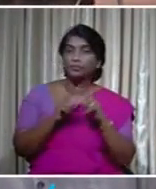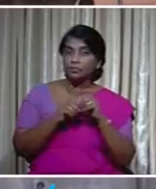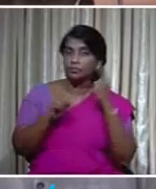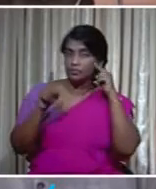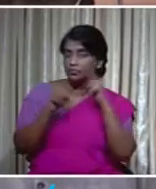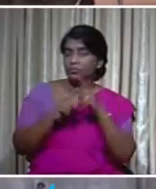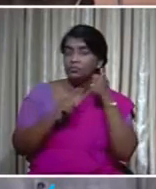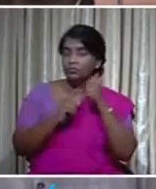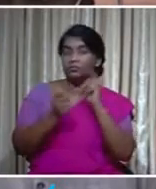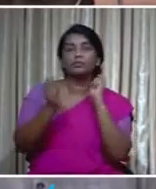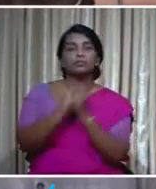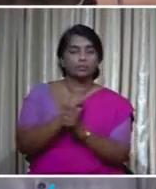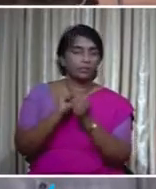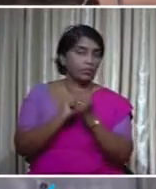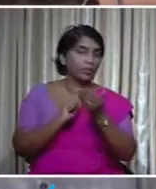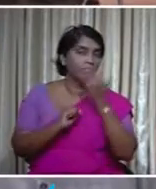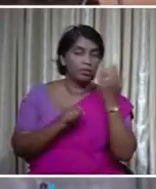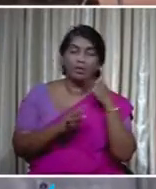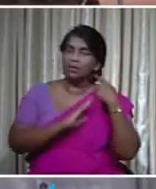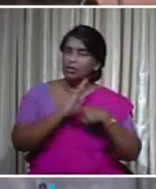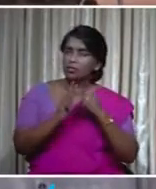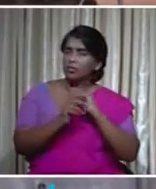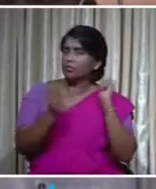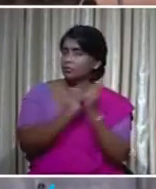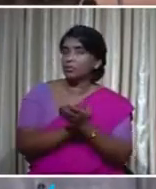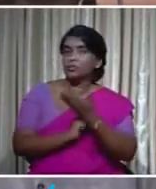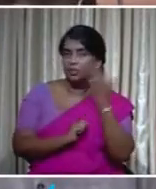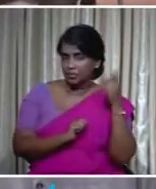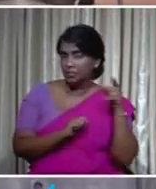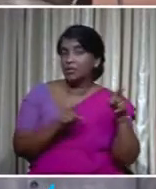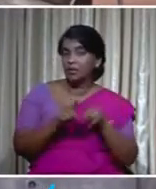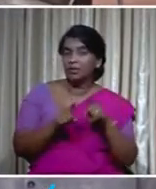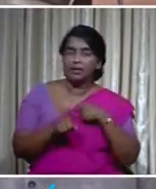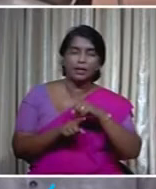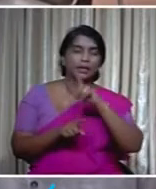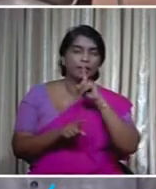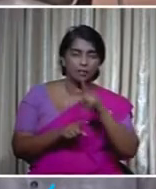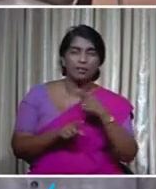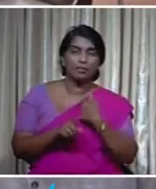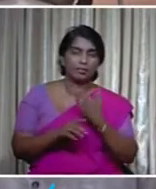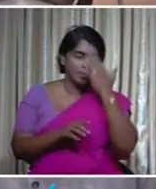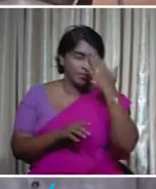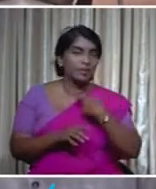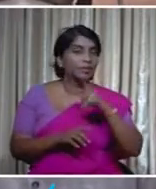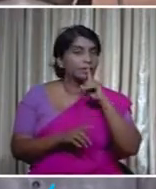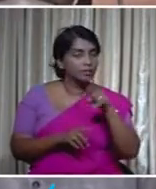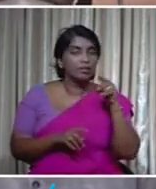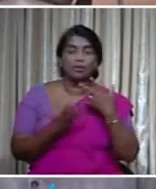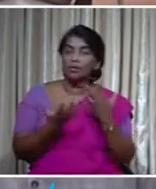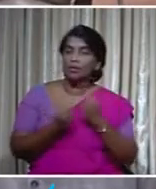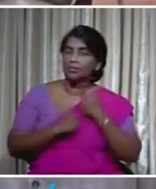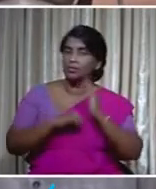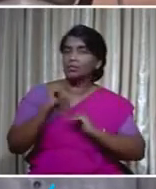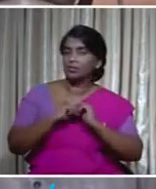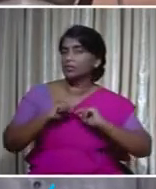கல்விக்கு ஒரு பெரிய மாற்றமாக இருக்கும் என்பதையும் நான் இந்த இடத்திலே ஒரு கோரிக்கையாக உங்களிடம் முன்வைக்கிறேன். தயவு செய்து இதை முதல் முக்கியமான ஒரு கவனமாக